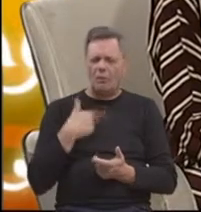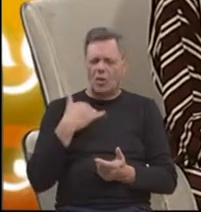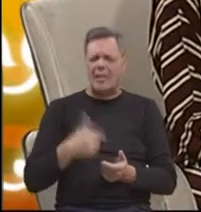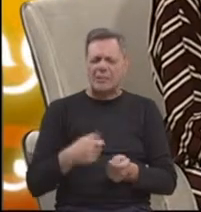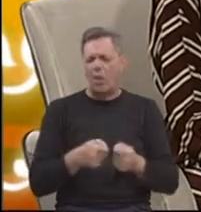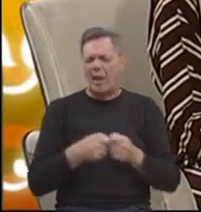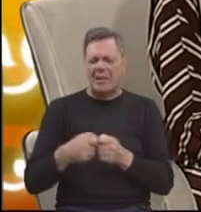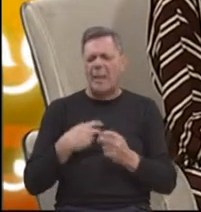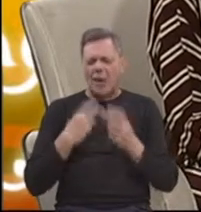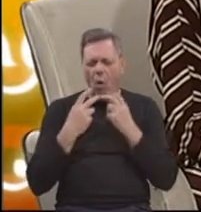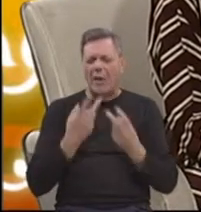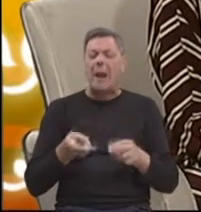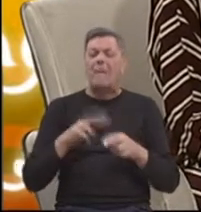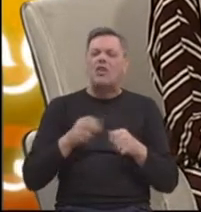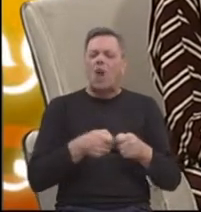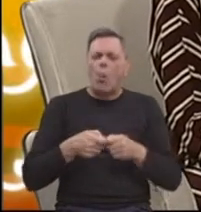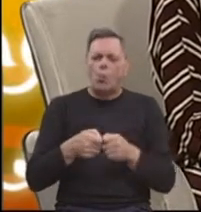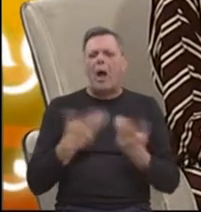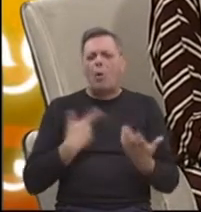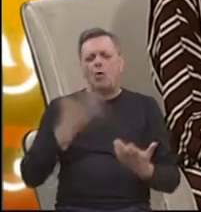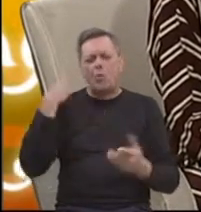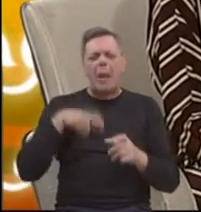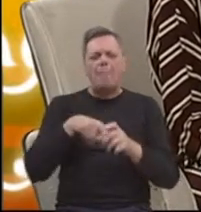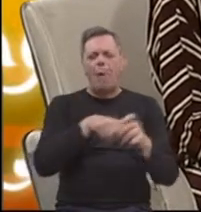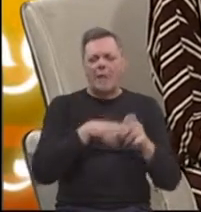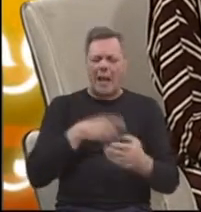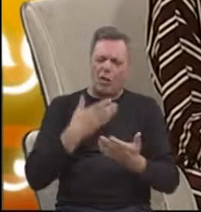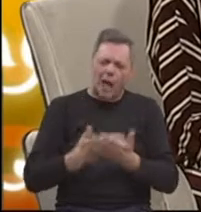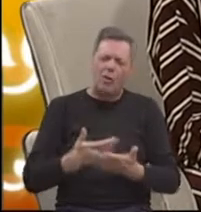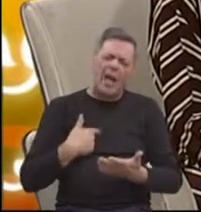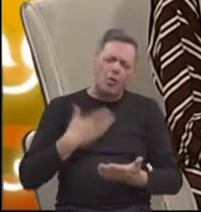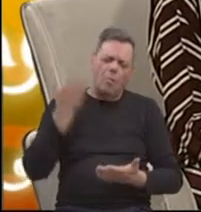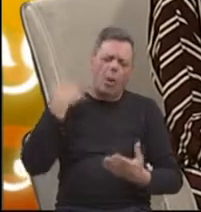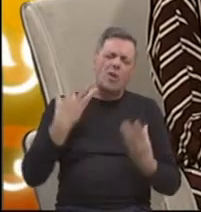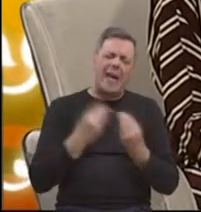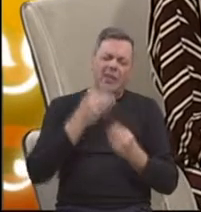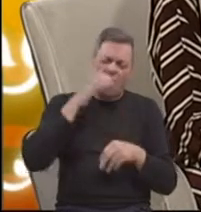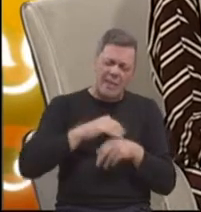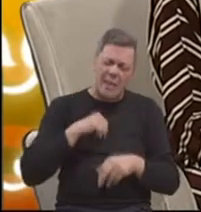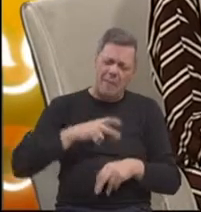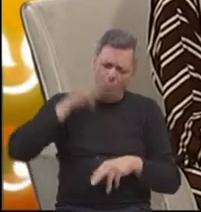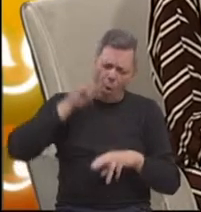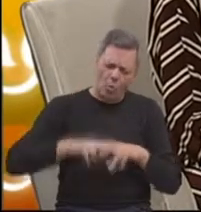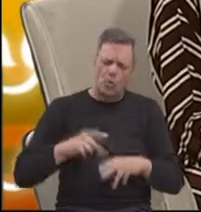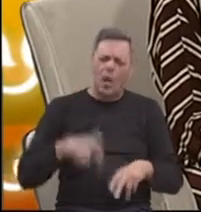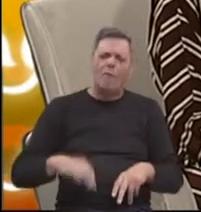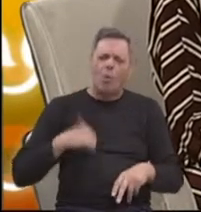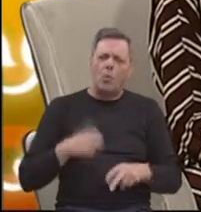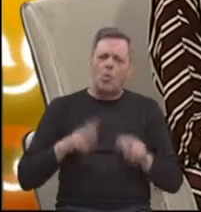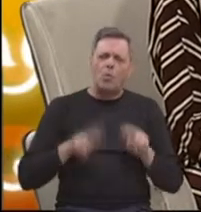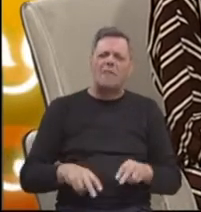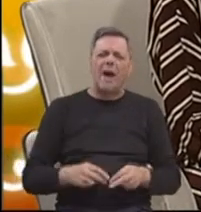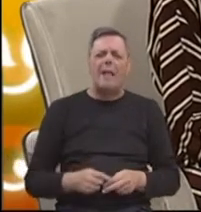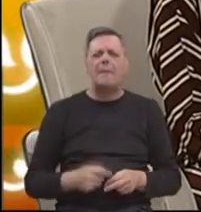naš kongres više udruga koje su bile povezane na način da nam je to bio zajednički cilj. Odlučili smo da ovu godinu u stvari